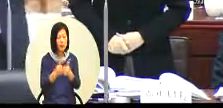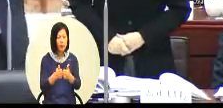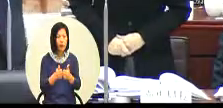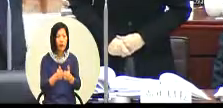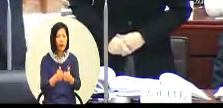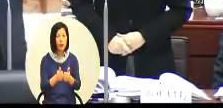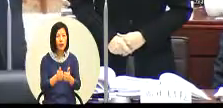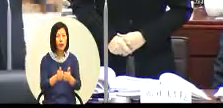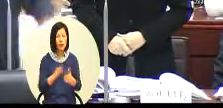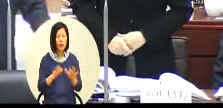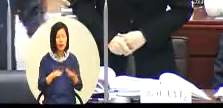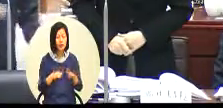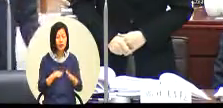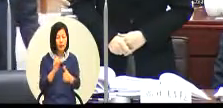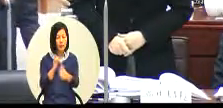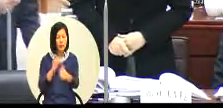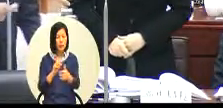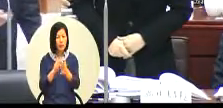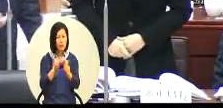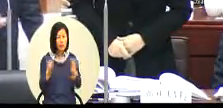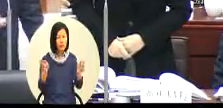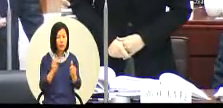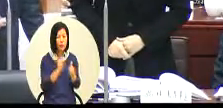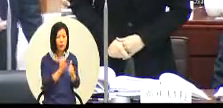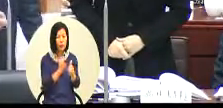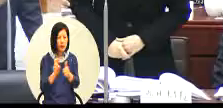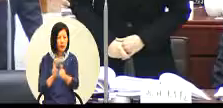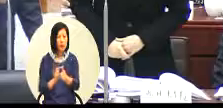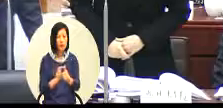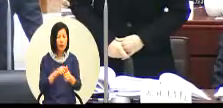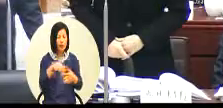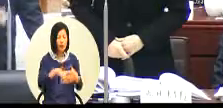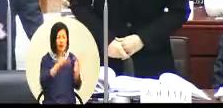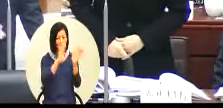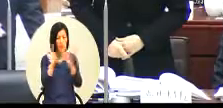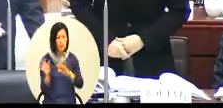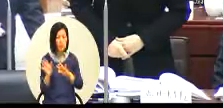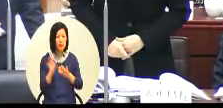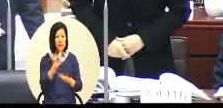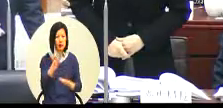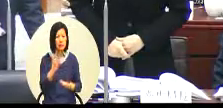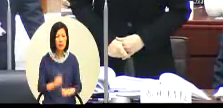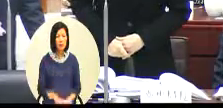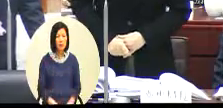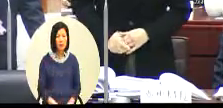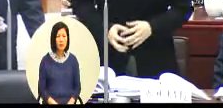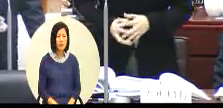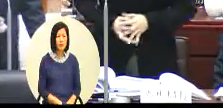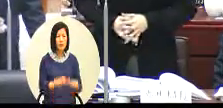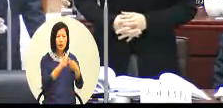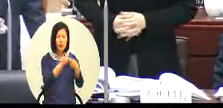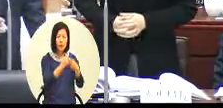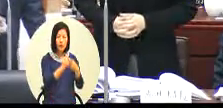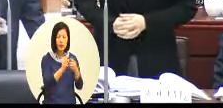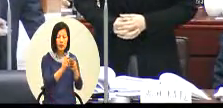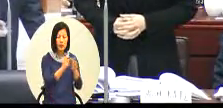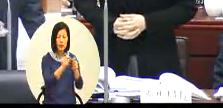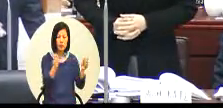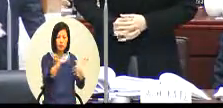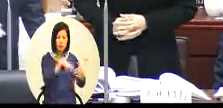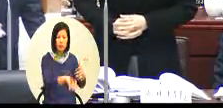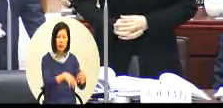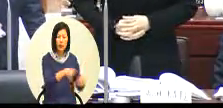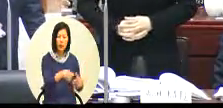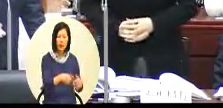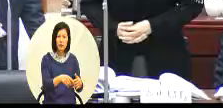跟我现在讲的长照里面的主体的内涵，我们是什么一个长照点长照站，它里面要配